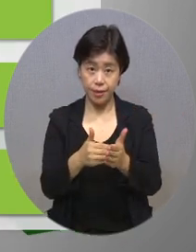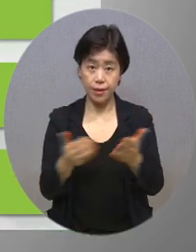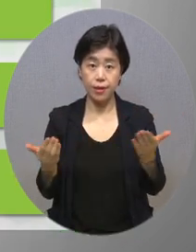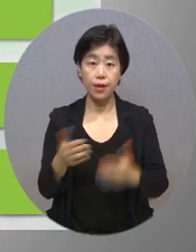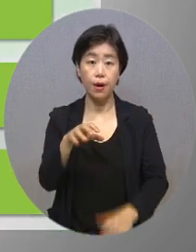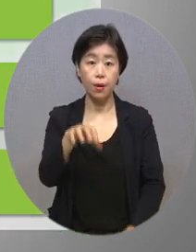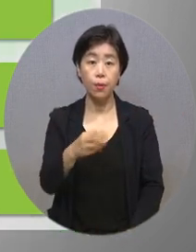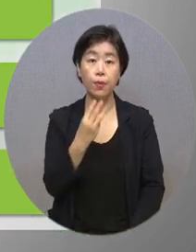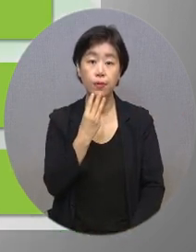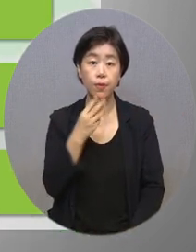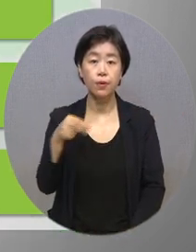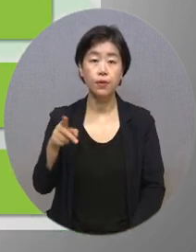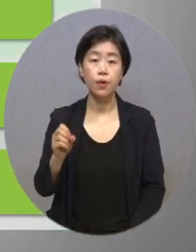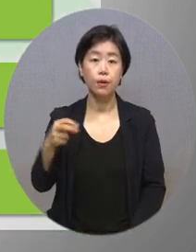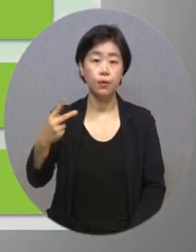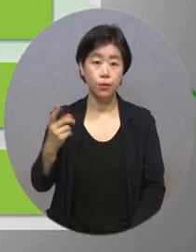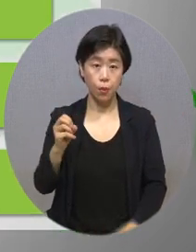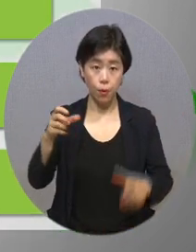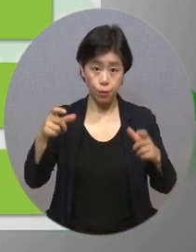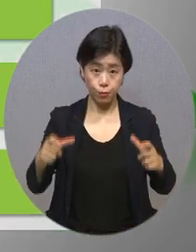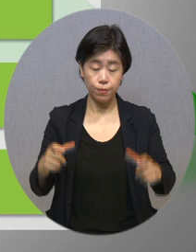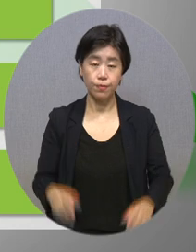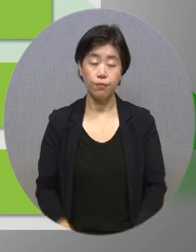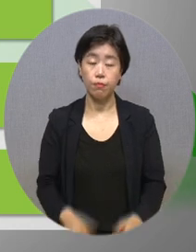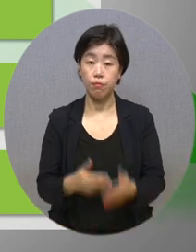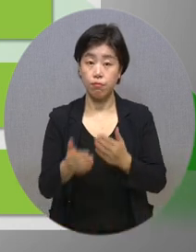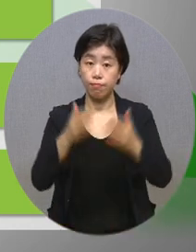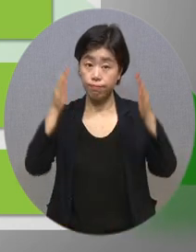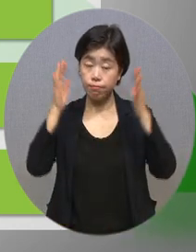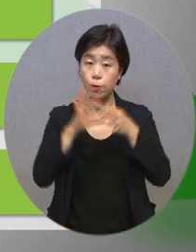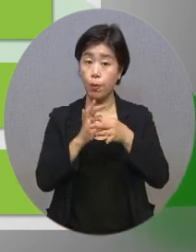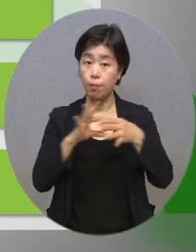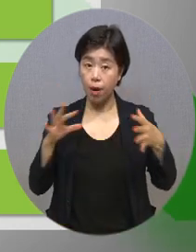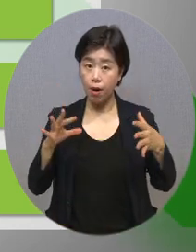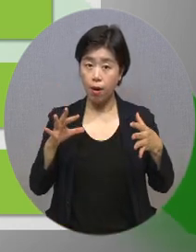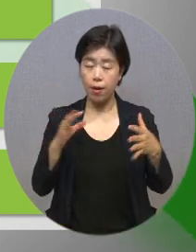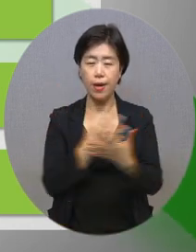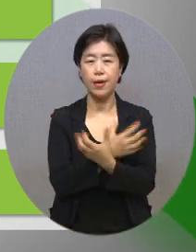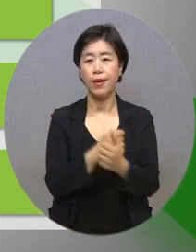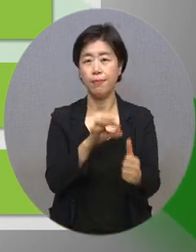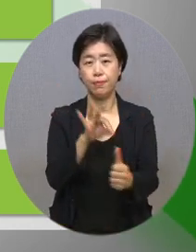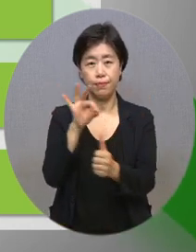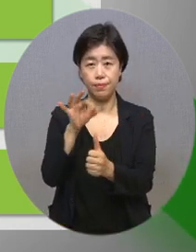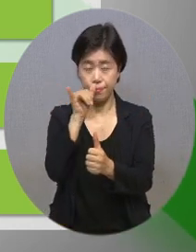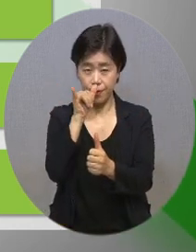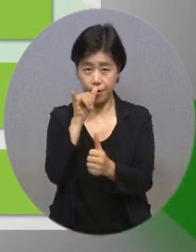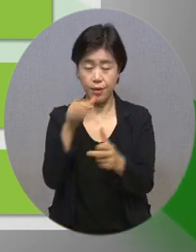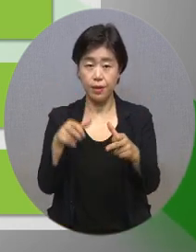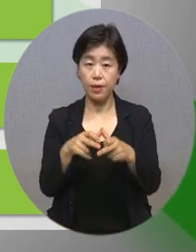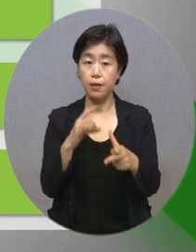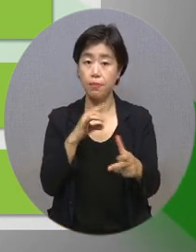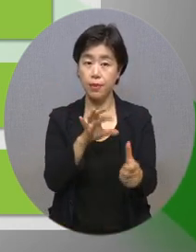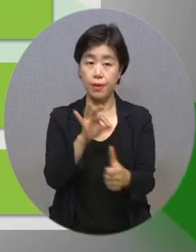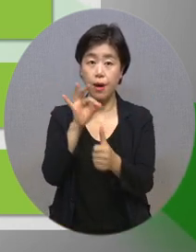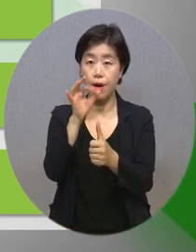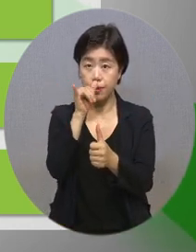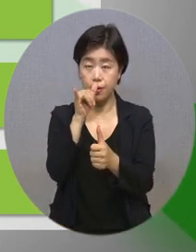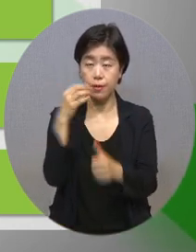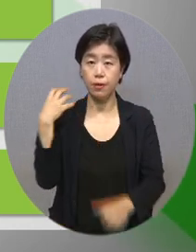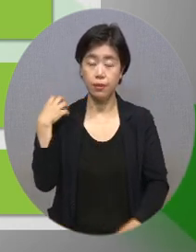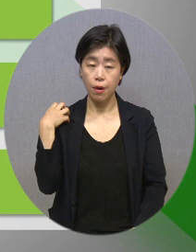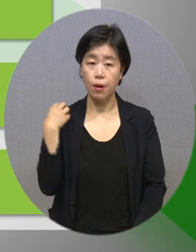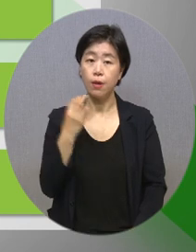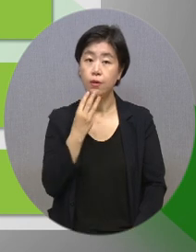서울특별시 성동구입니다. 경력과 학력은 무관하며 계약직을 채용합니다. 장애인만 채용하며